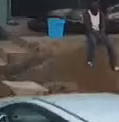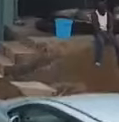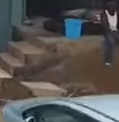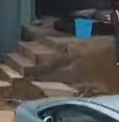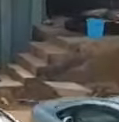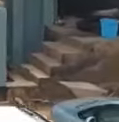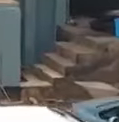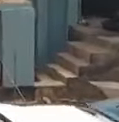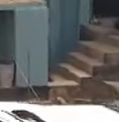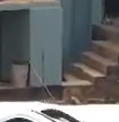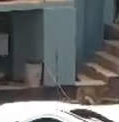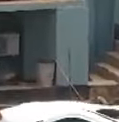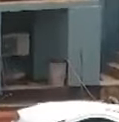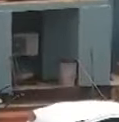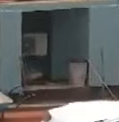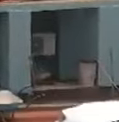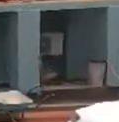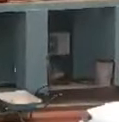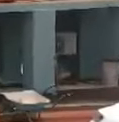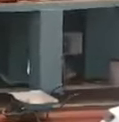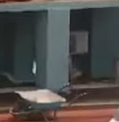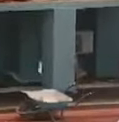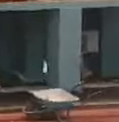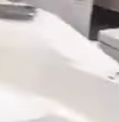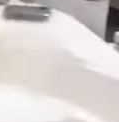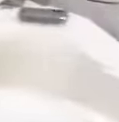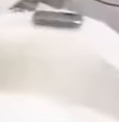hardware store. This is the place where you will get all your construction needs.